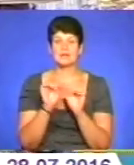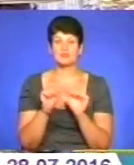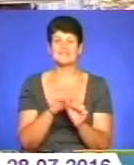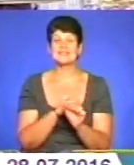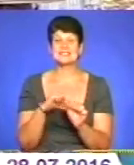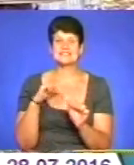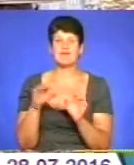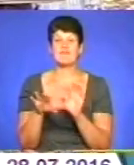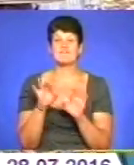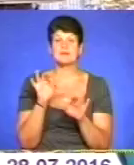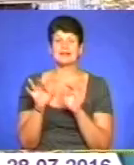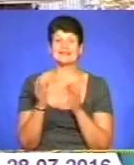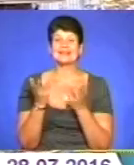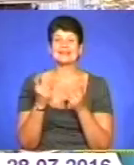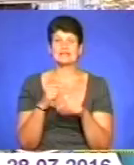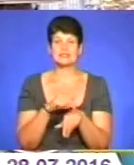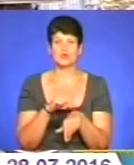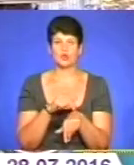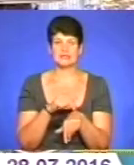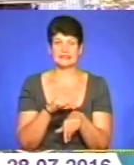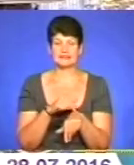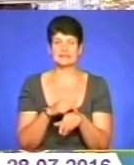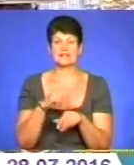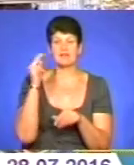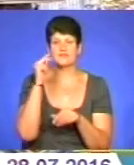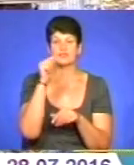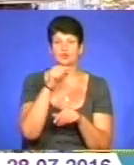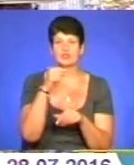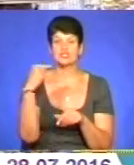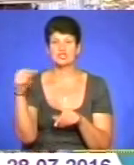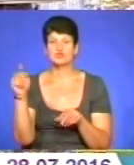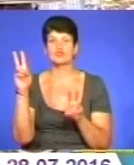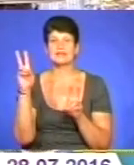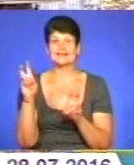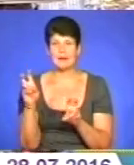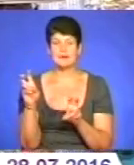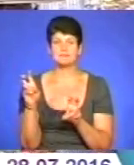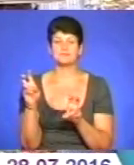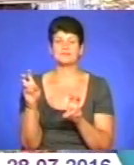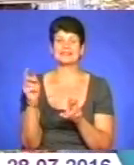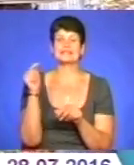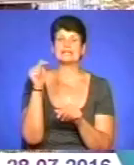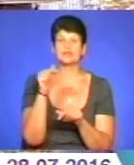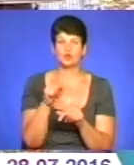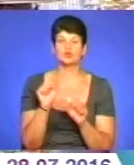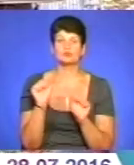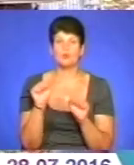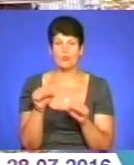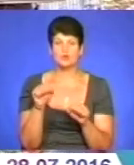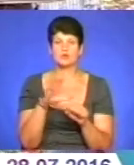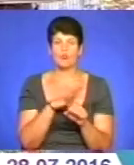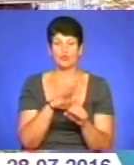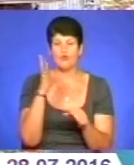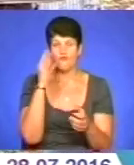сам вибирати кількість годин для вивчення тієї чи іншої теми, для того, щоб можна було врахувати